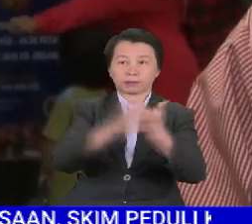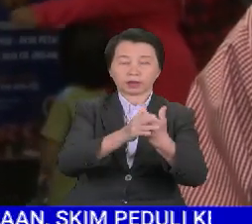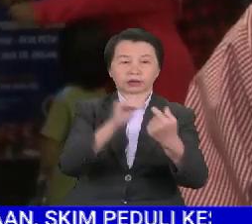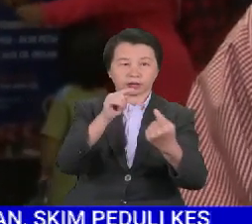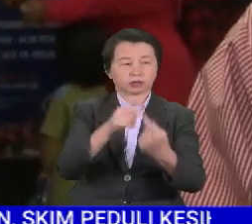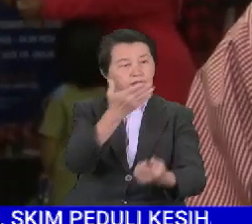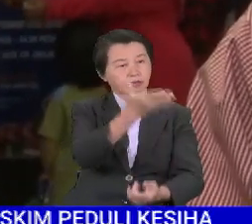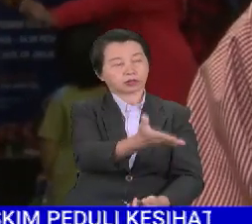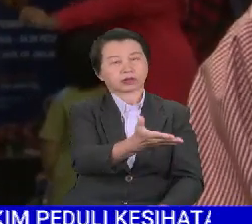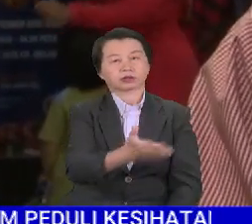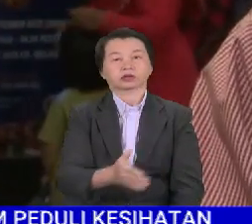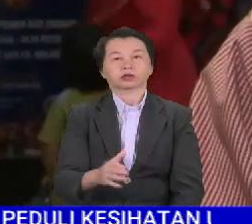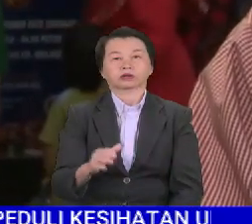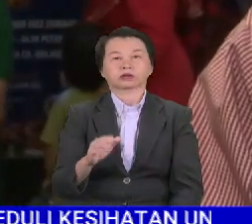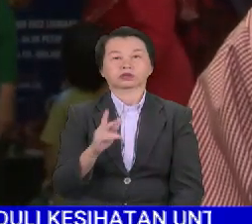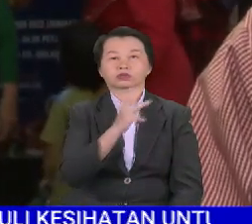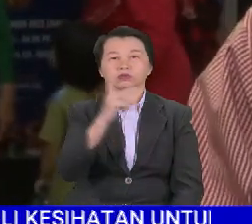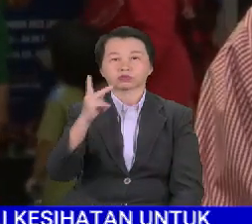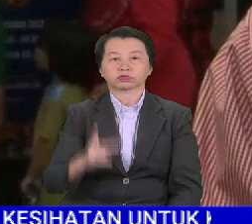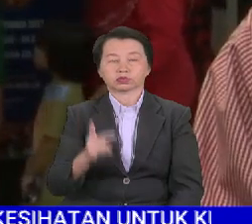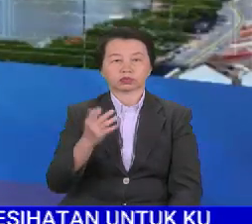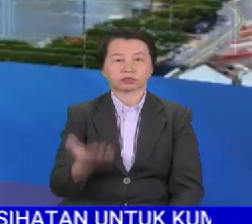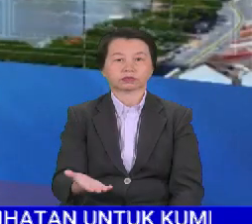di studio di Kuching. Silakan.